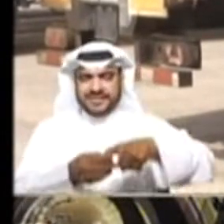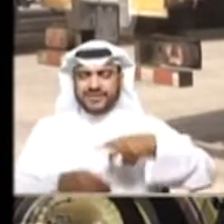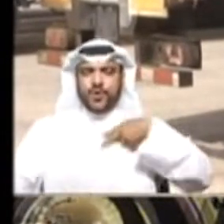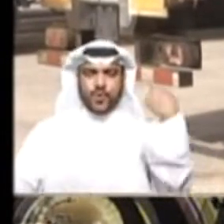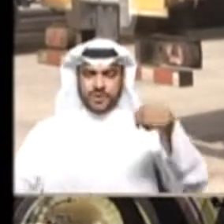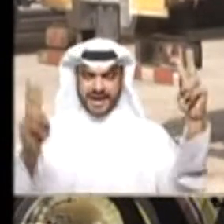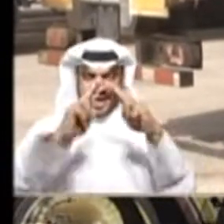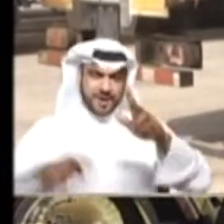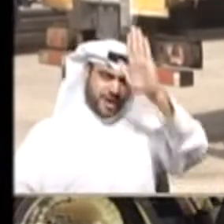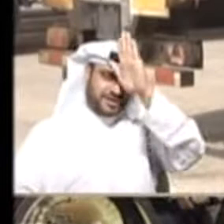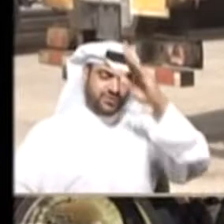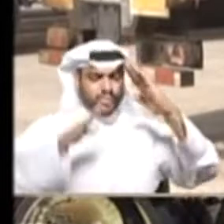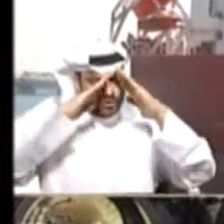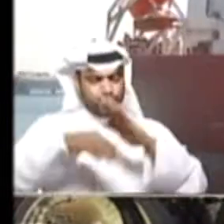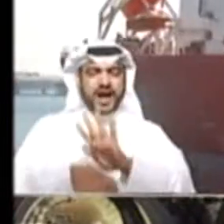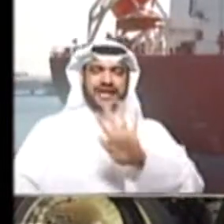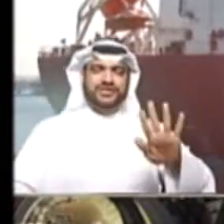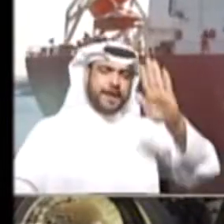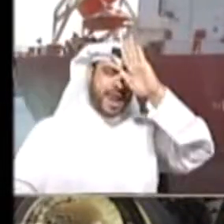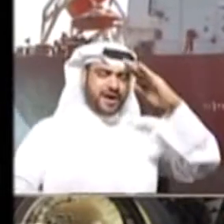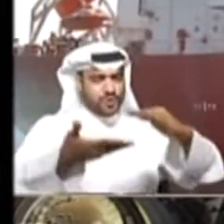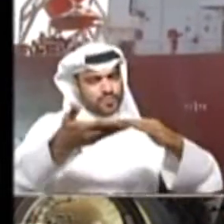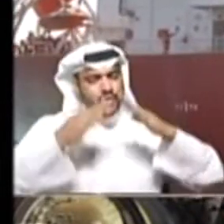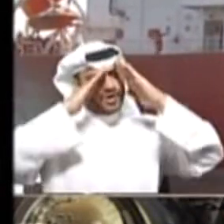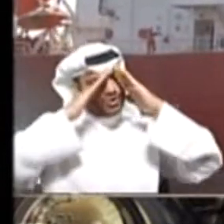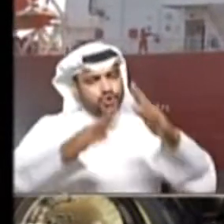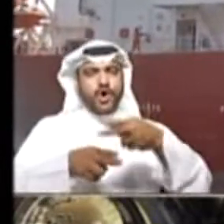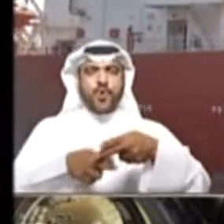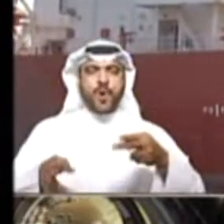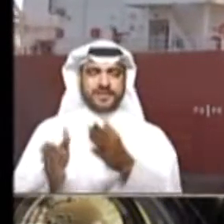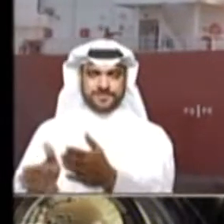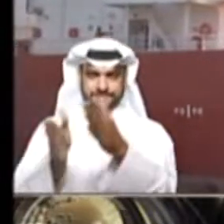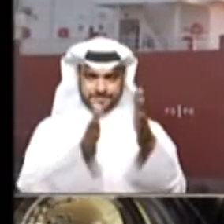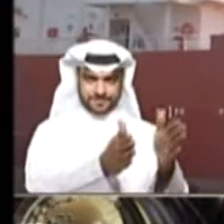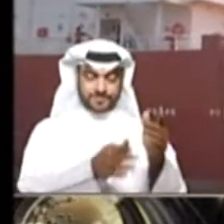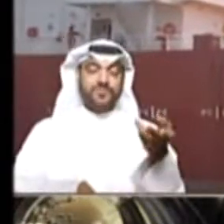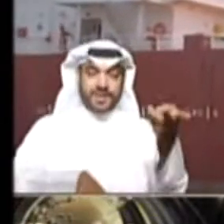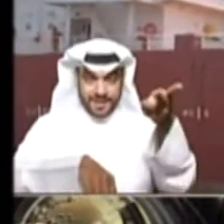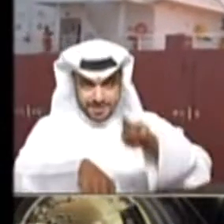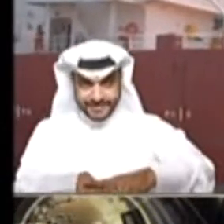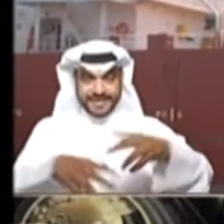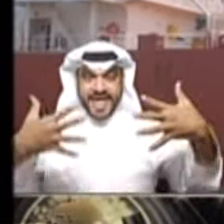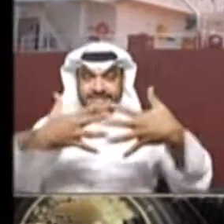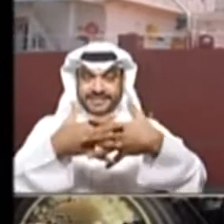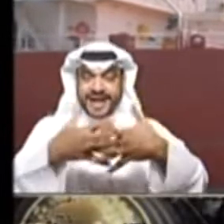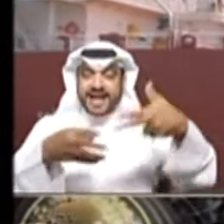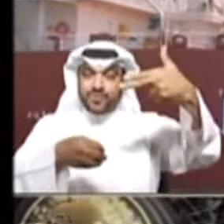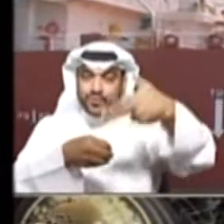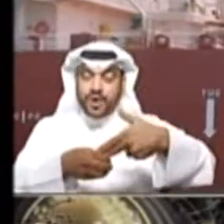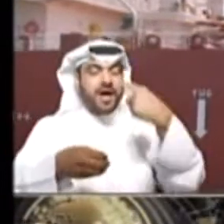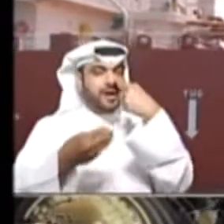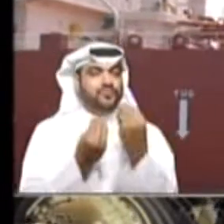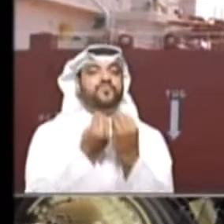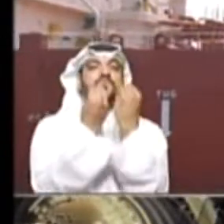وزارة الكهرباء جميعا وباسم حتى الشعب العراقي. تأتي هذه الخطوة بالتعاون مع مؤسسة البترول الكويتية التي قامت